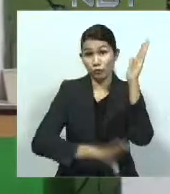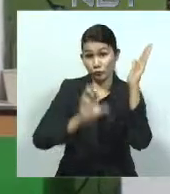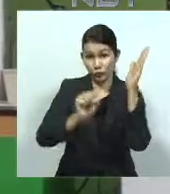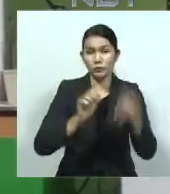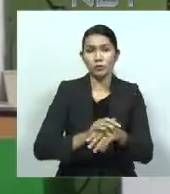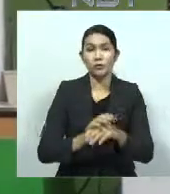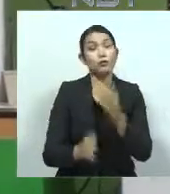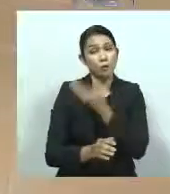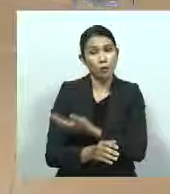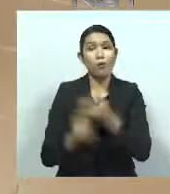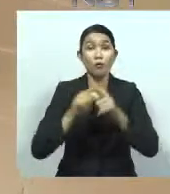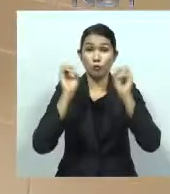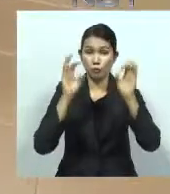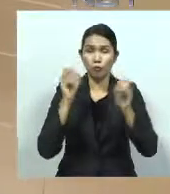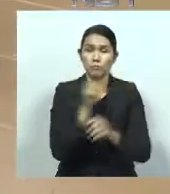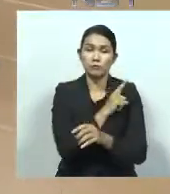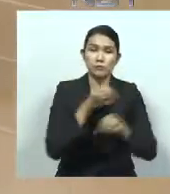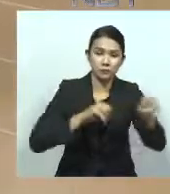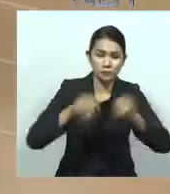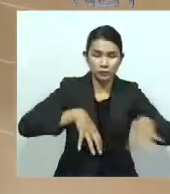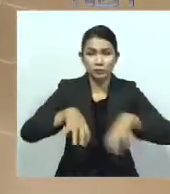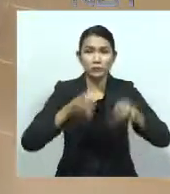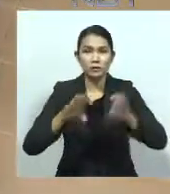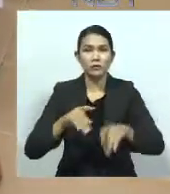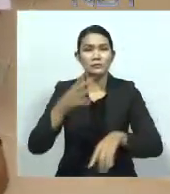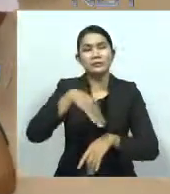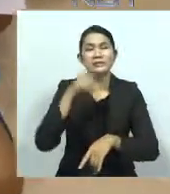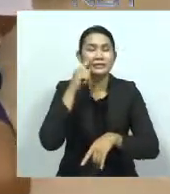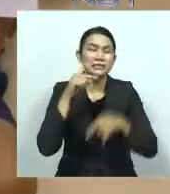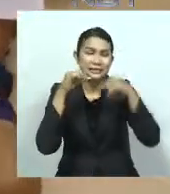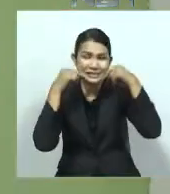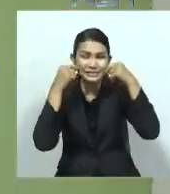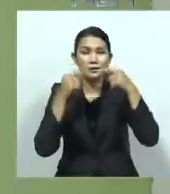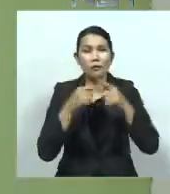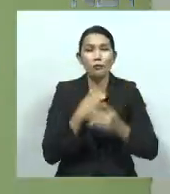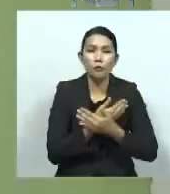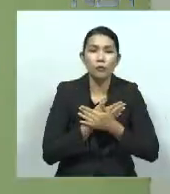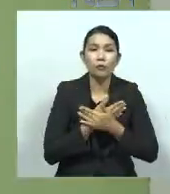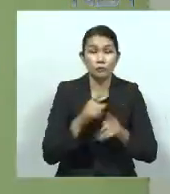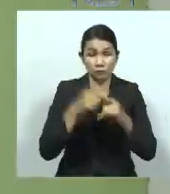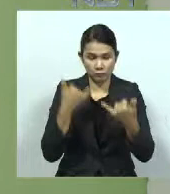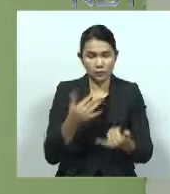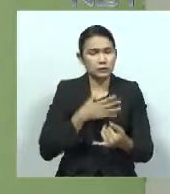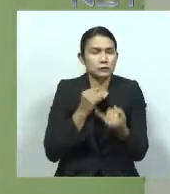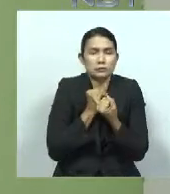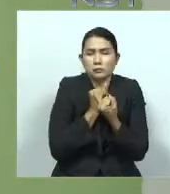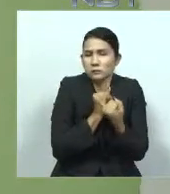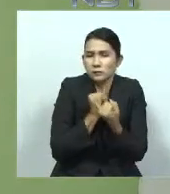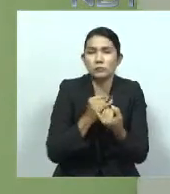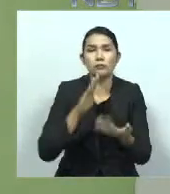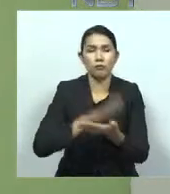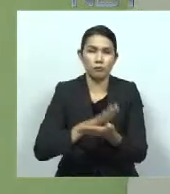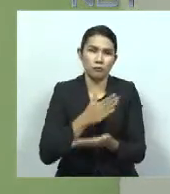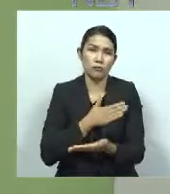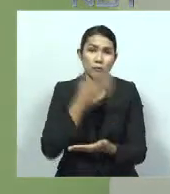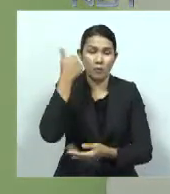การหรือครูอุ๋ยเต็มไปด้วยรอยยิ้มและความอบอุ่นซึ่งครูอุ๋ยมีความผูกพันที่โรงเรียนมหาวชิราวุธเป็นอย่างมากเพราะ